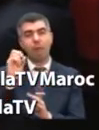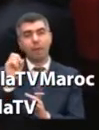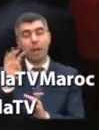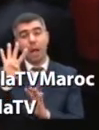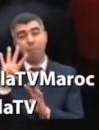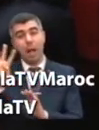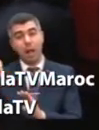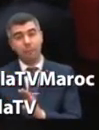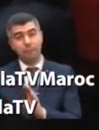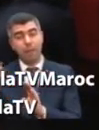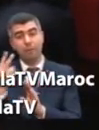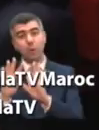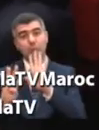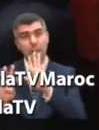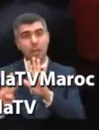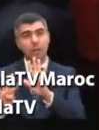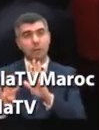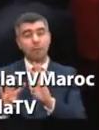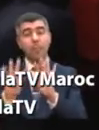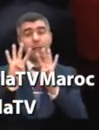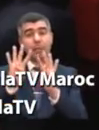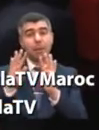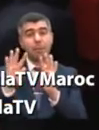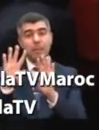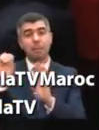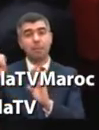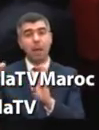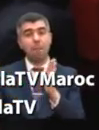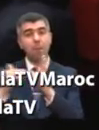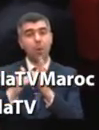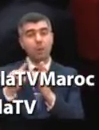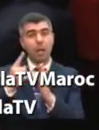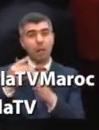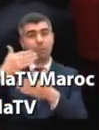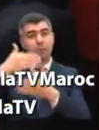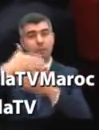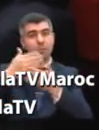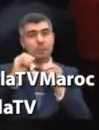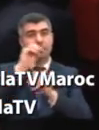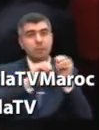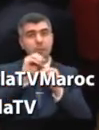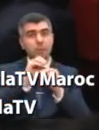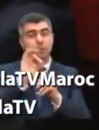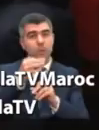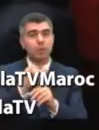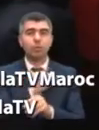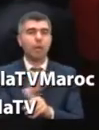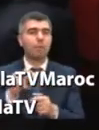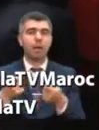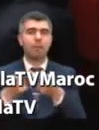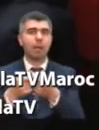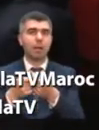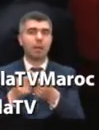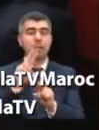2018 19. هذا المعاناه 800 مليون ديال الدرهم اللي تأهل المستشفيات باش يخدموا في ظروف جيده. هل